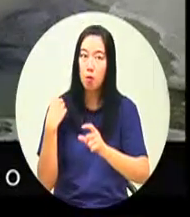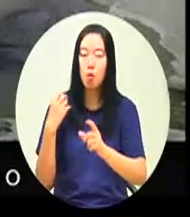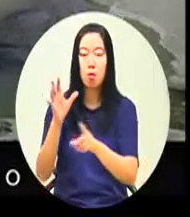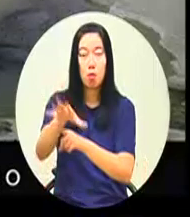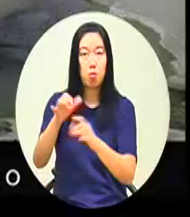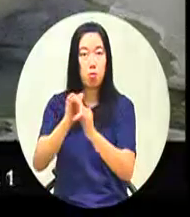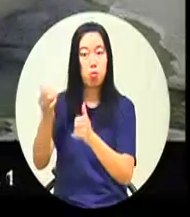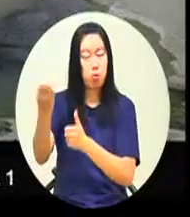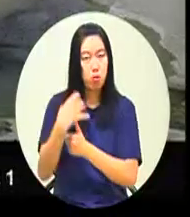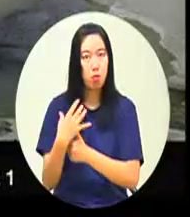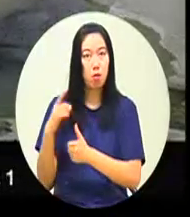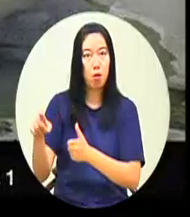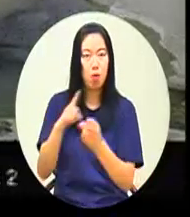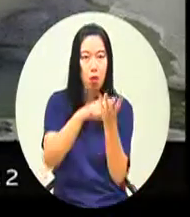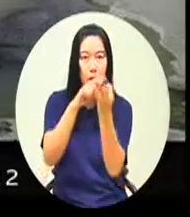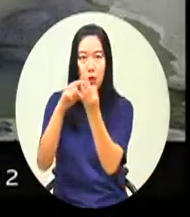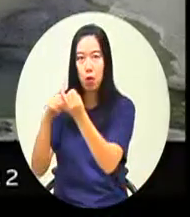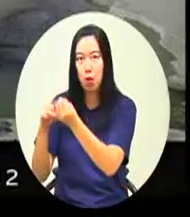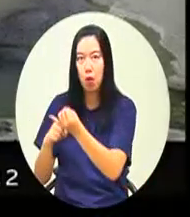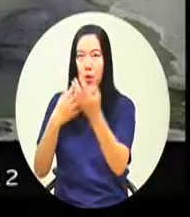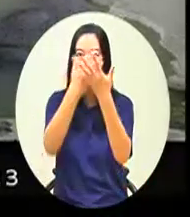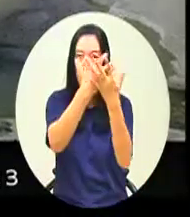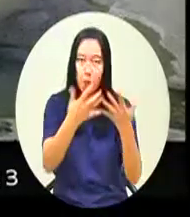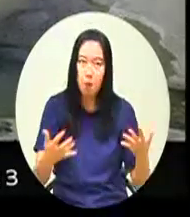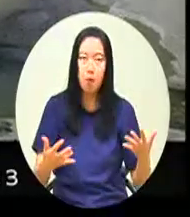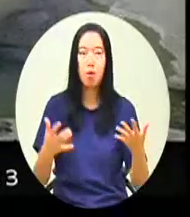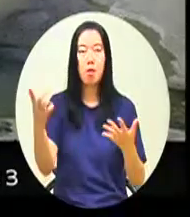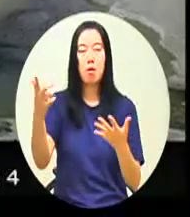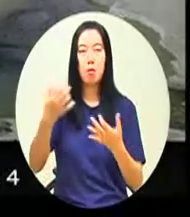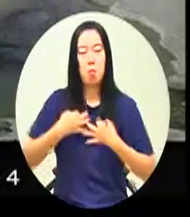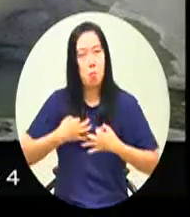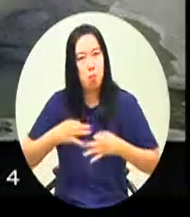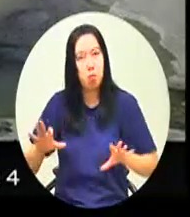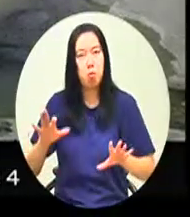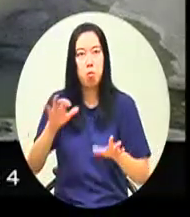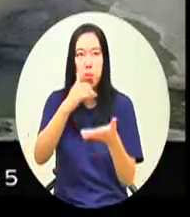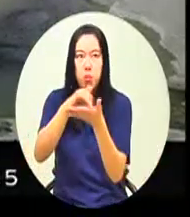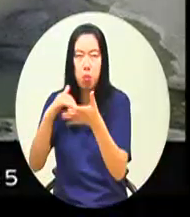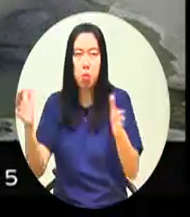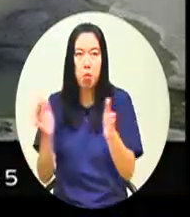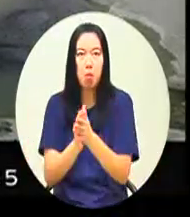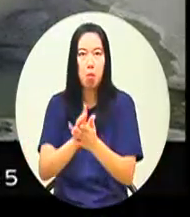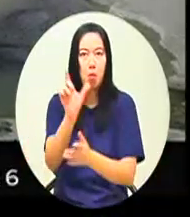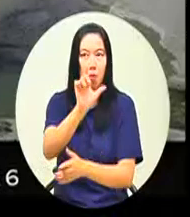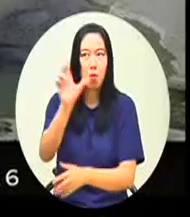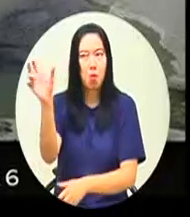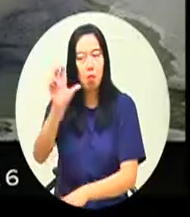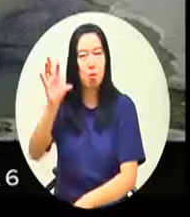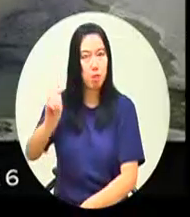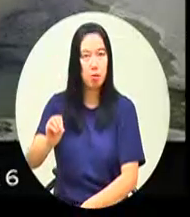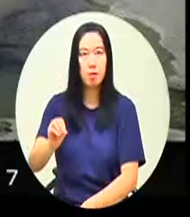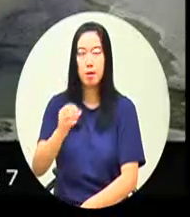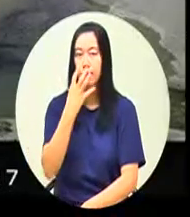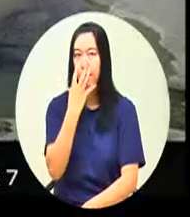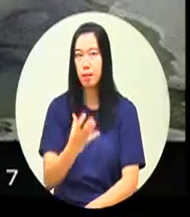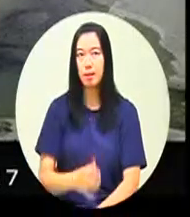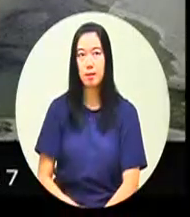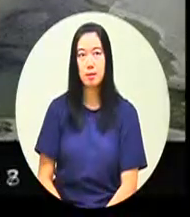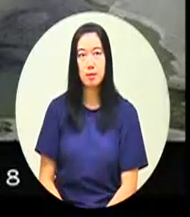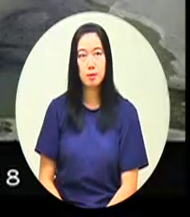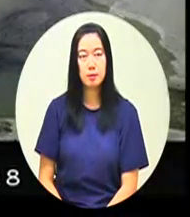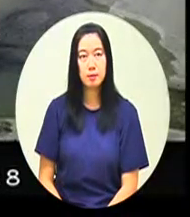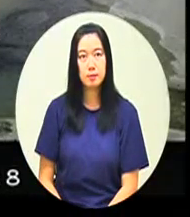他光是这些啊网子啊，损失了大概就有差不多六七十万。这一户， 所以